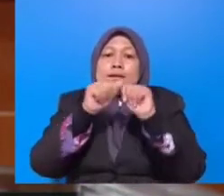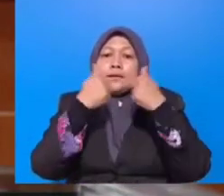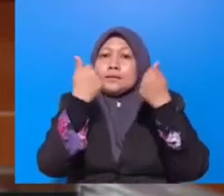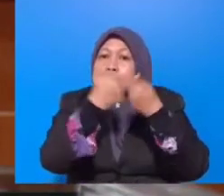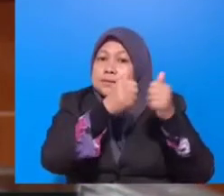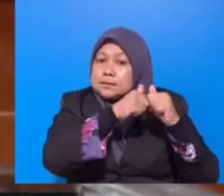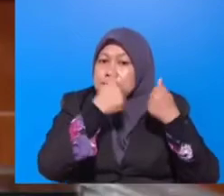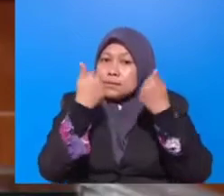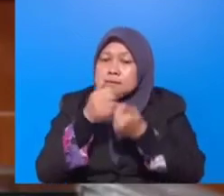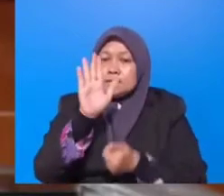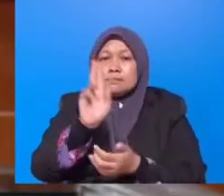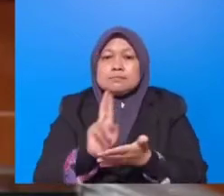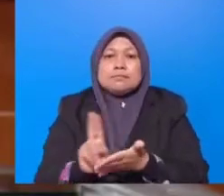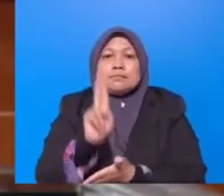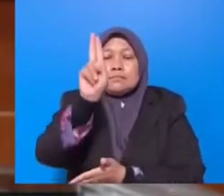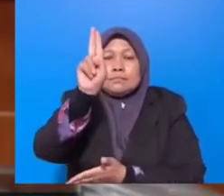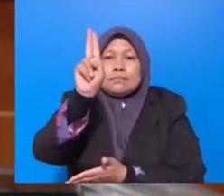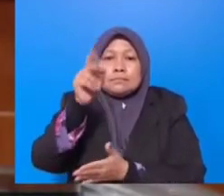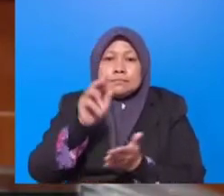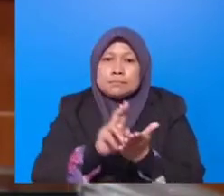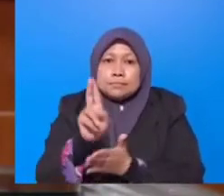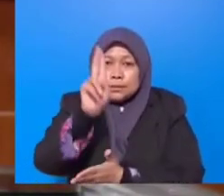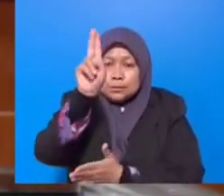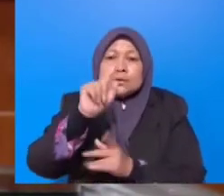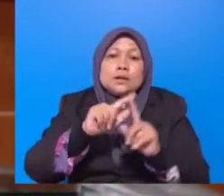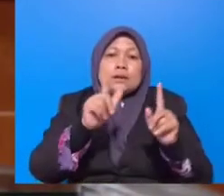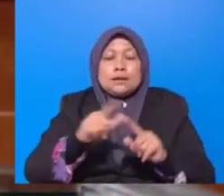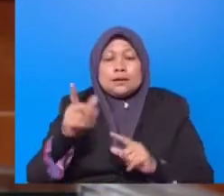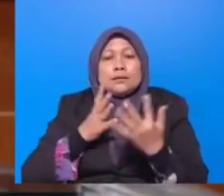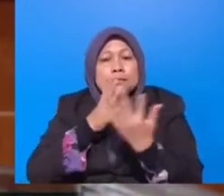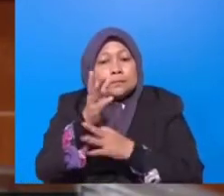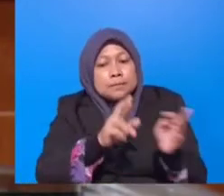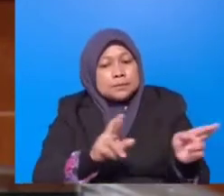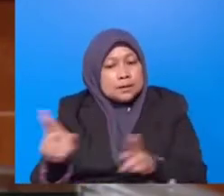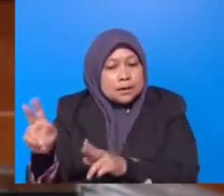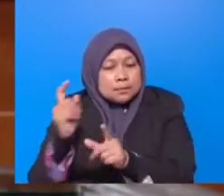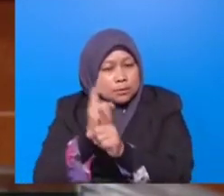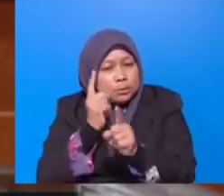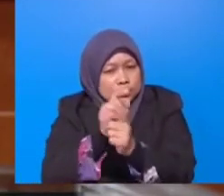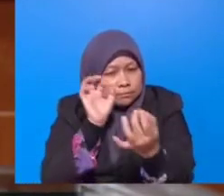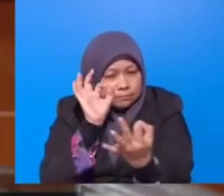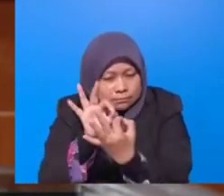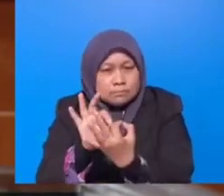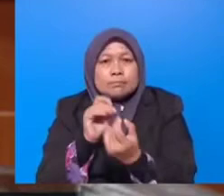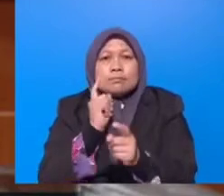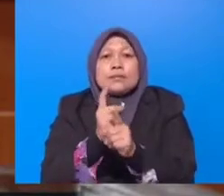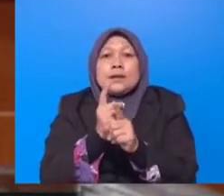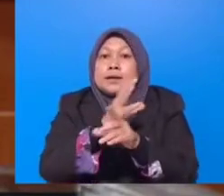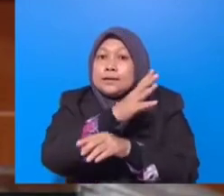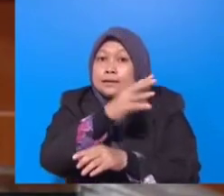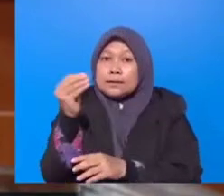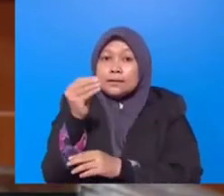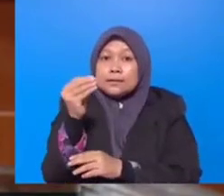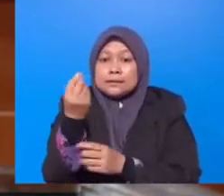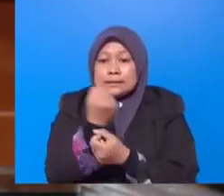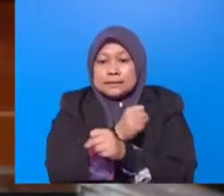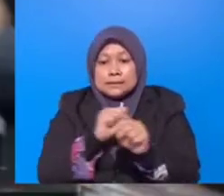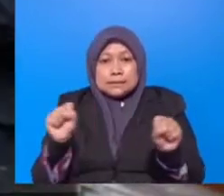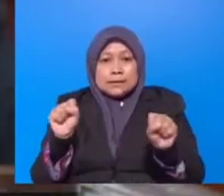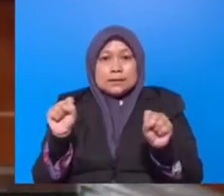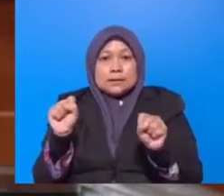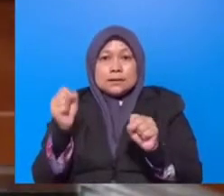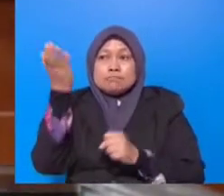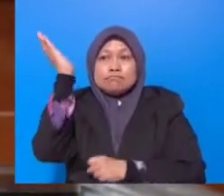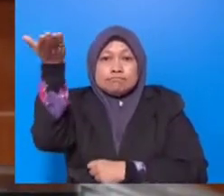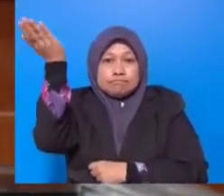agensi serta institusi pendidikan tinggi dapat dilaksanakan melalui perancangan yang lebih teliti lagi dan manakah laut genep kesediaan